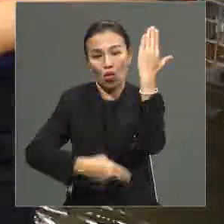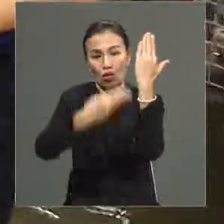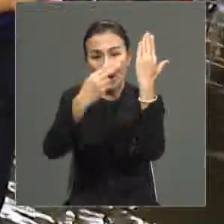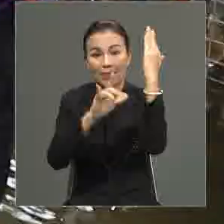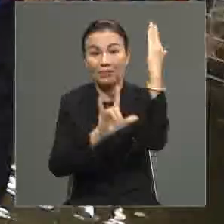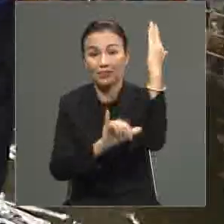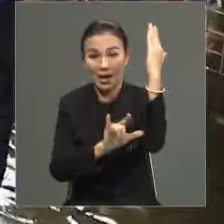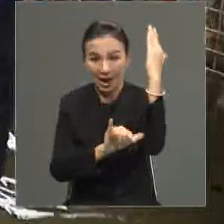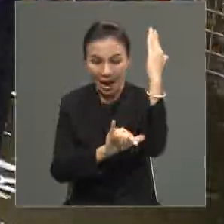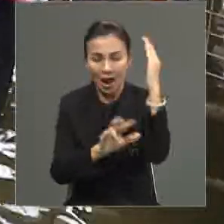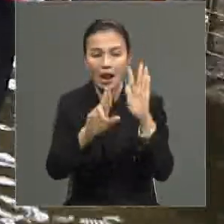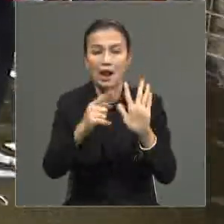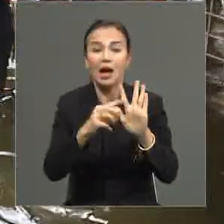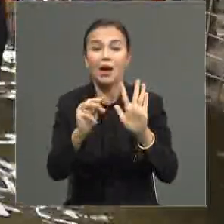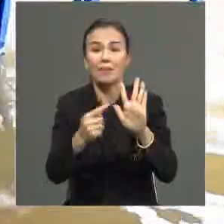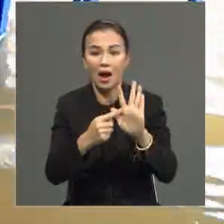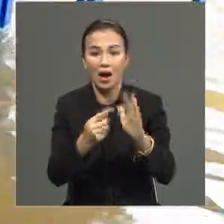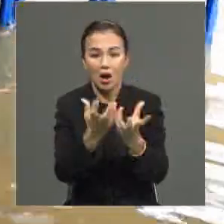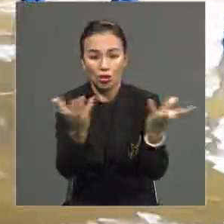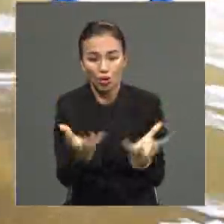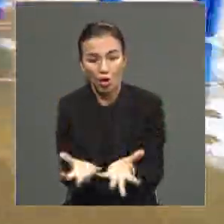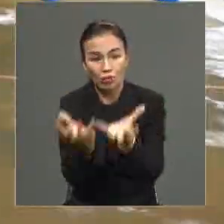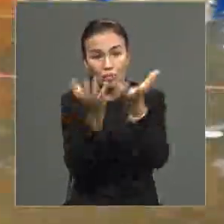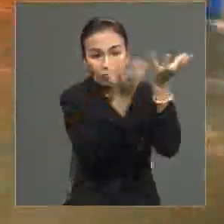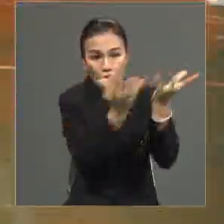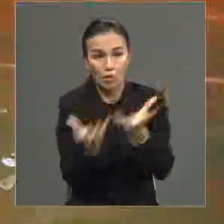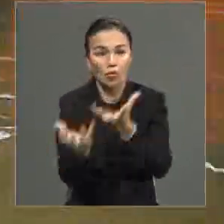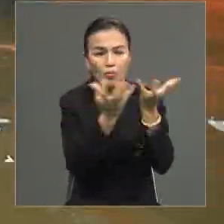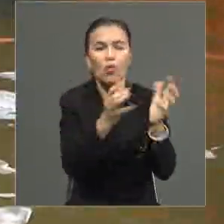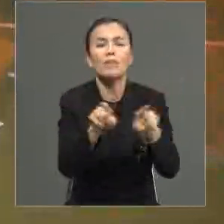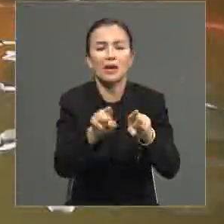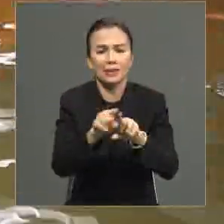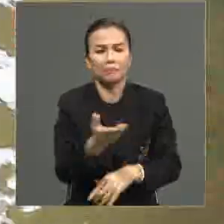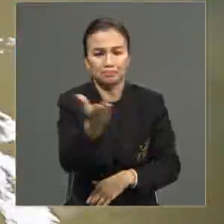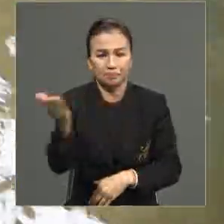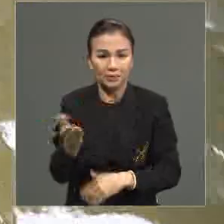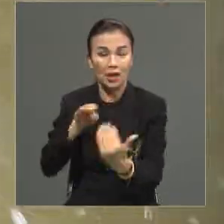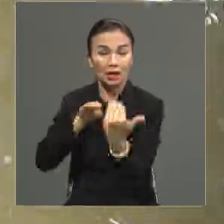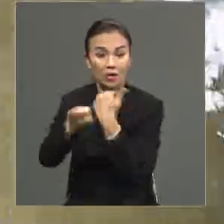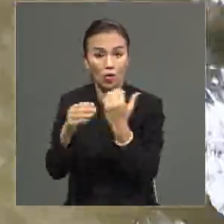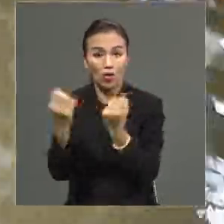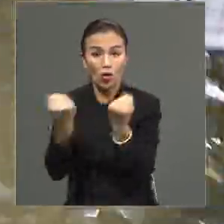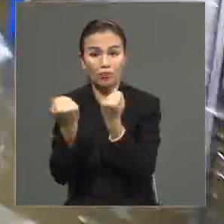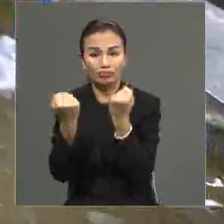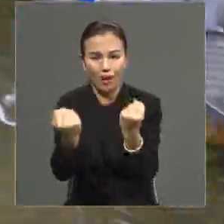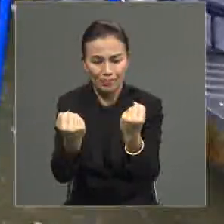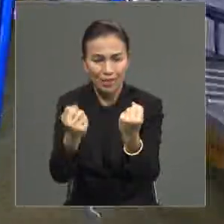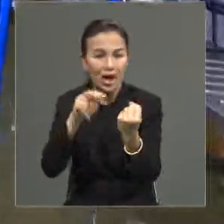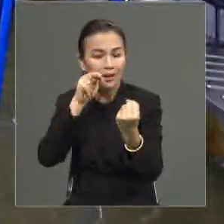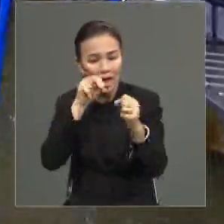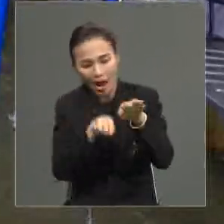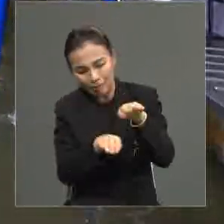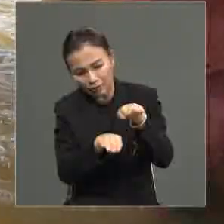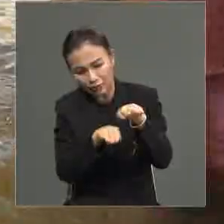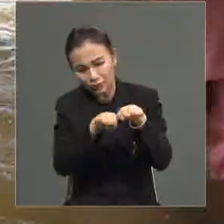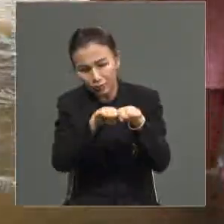ต่างต้องขนของหนีน้ำเช่นเดียวกับบริเวณร้านค้าต่างๆนะคะส่วนบนถนนก็มีรถยนต์จอดติดน้ำท่วมสูง